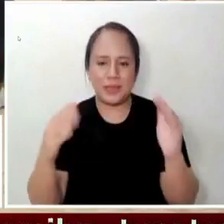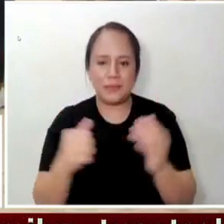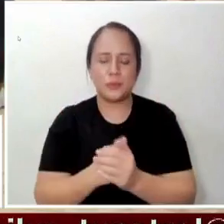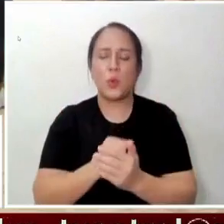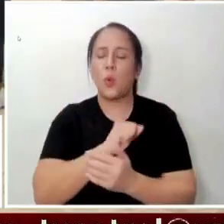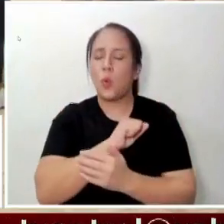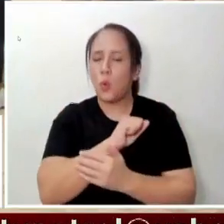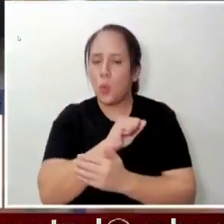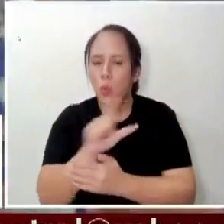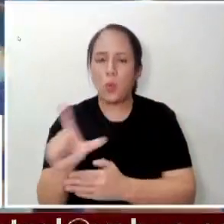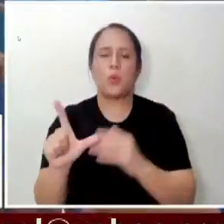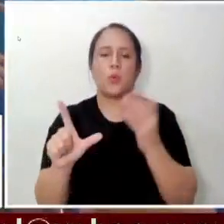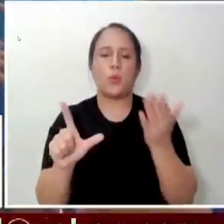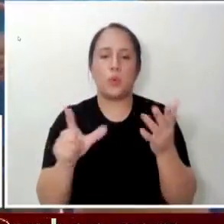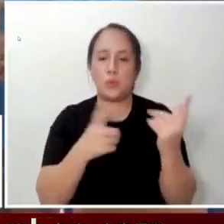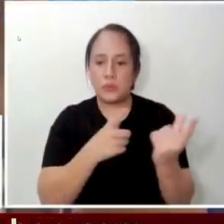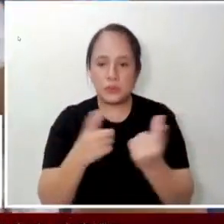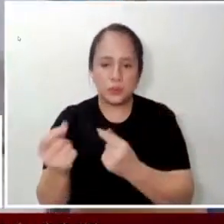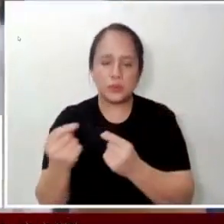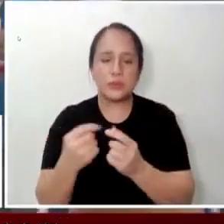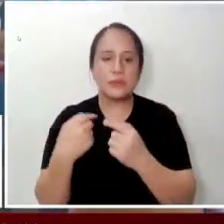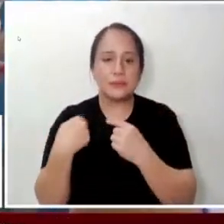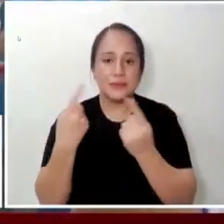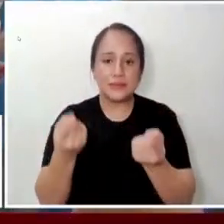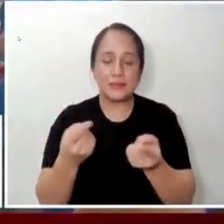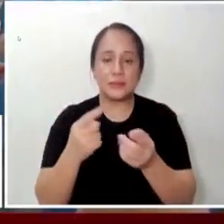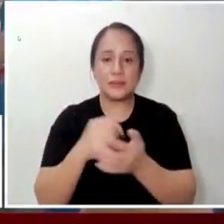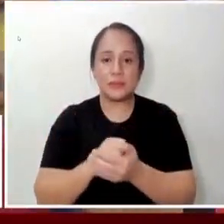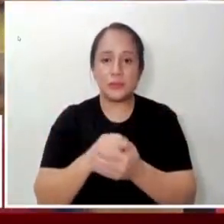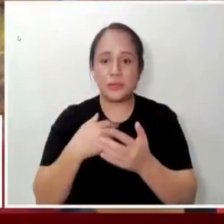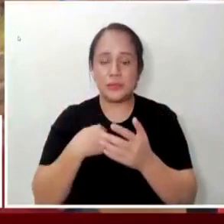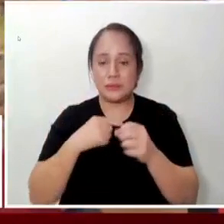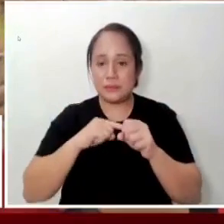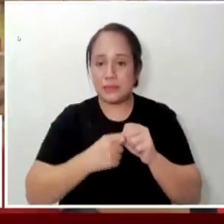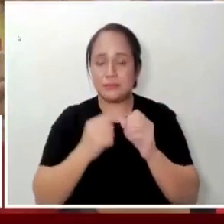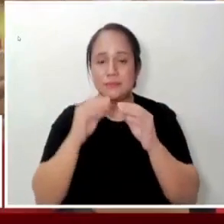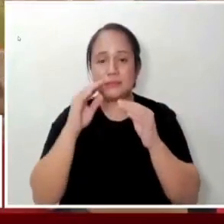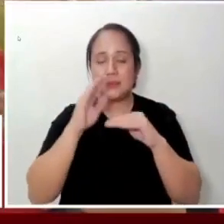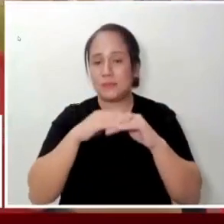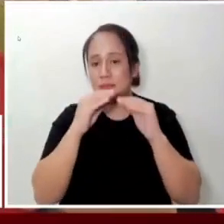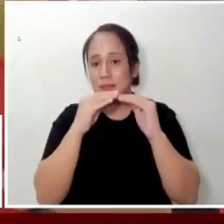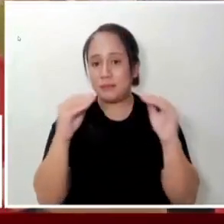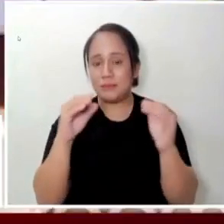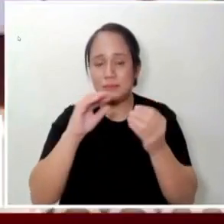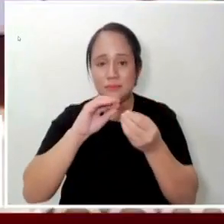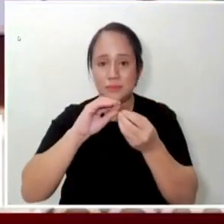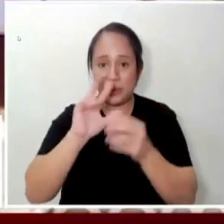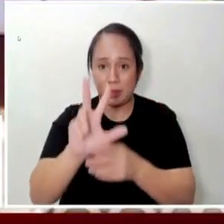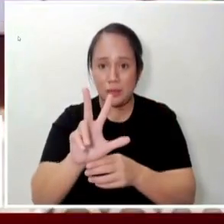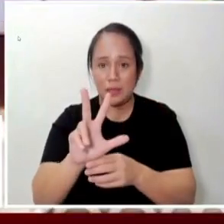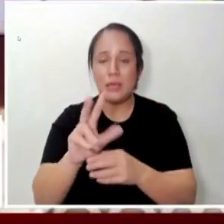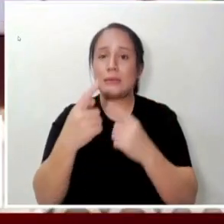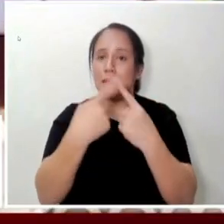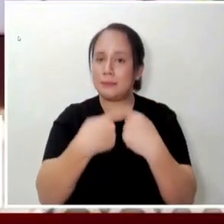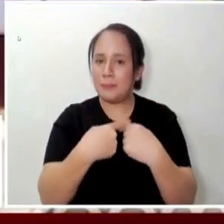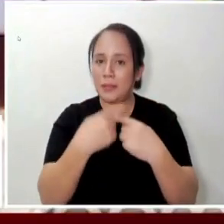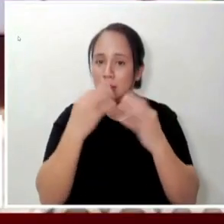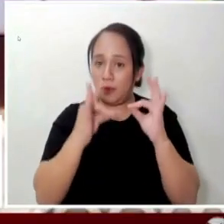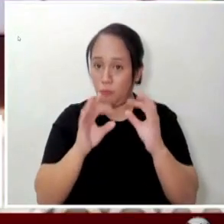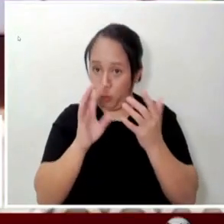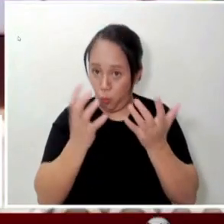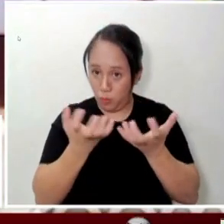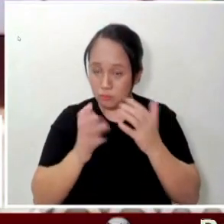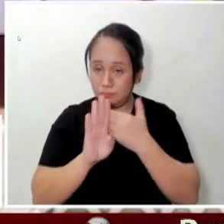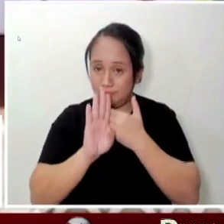ng ating gagawin mula po nung tayo ay na-de-escalate to alert level 3, nakasalalay po sa atin lahat. Kung babalik po tayo uli dun